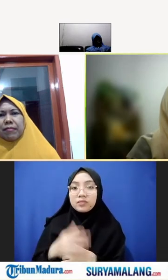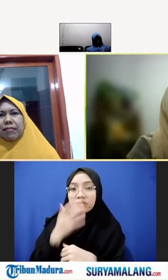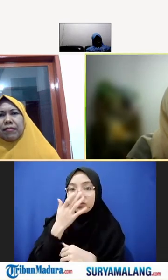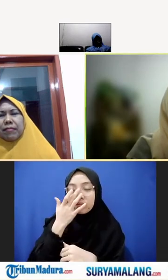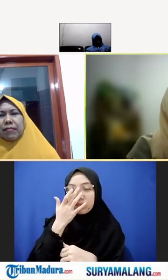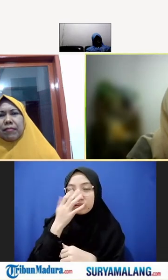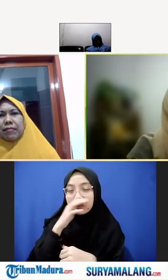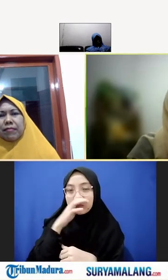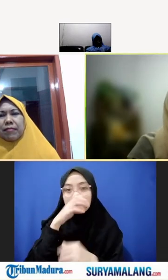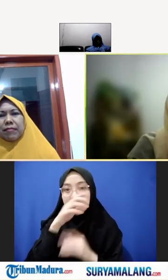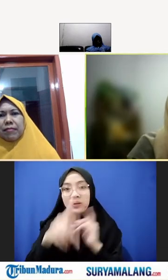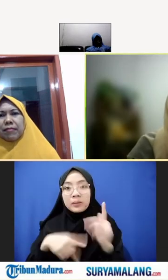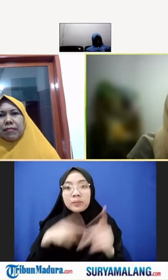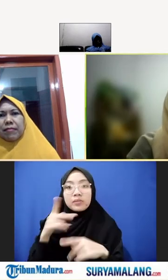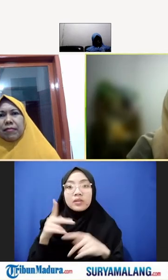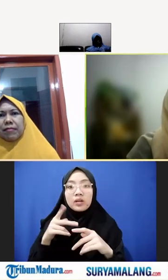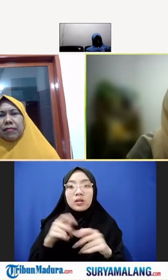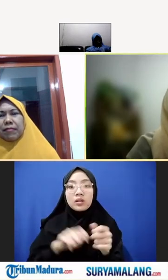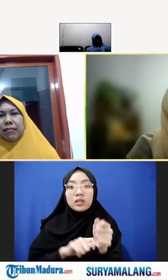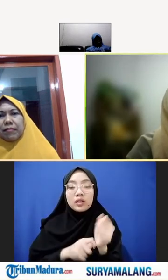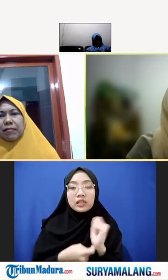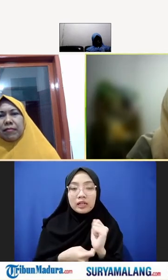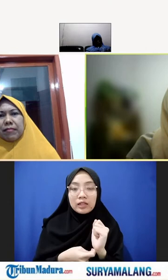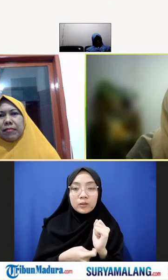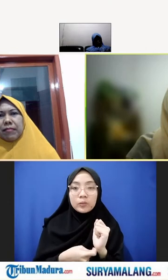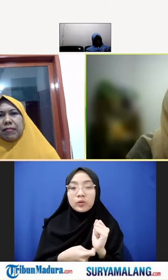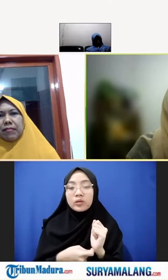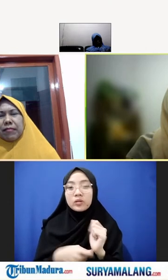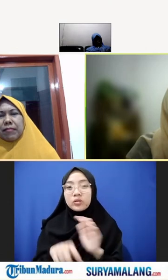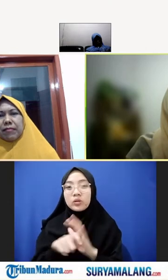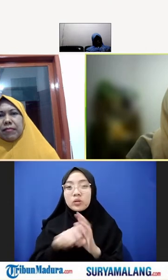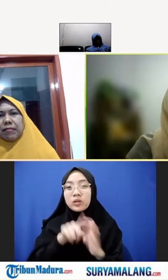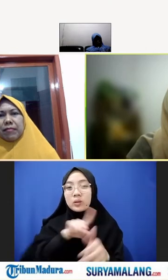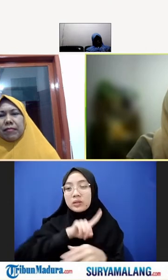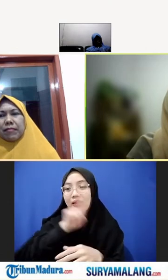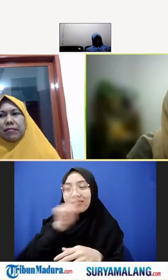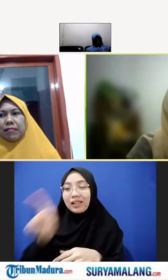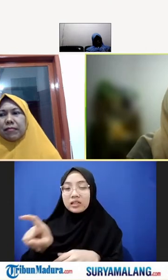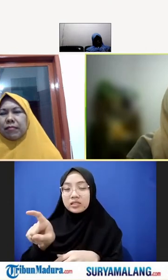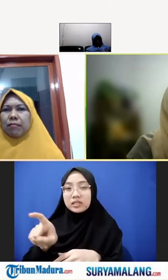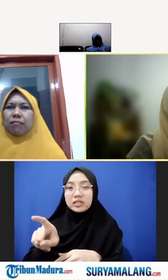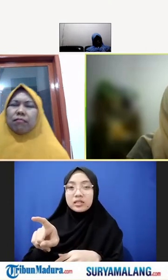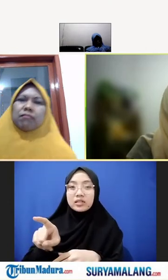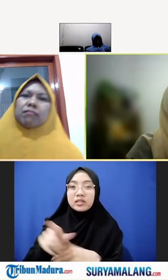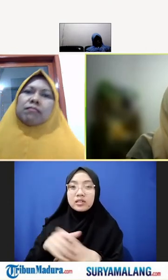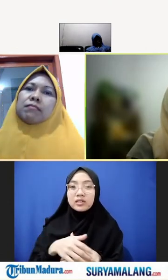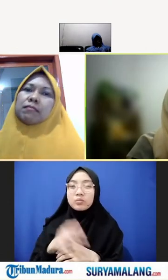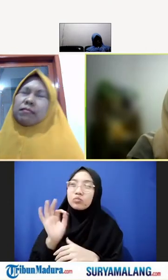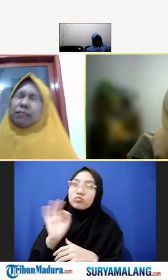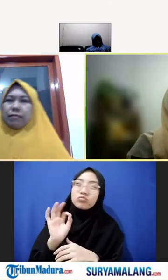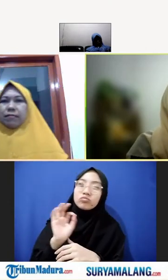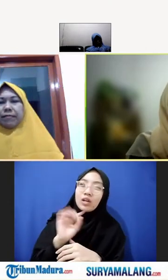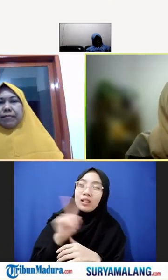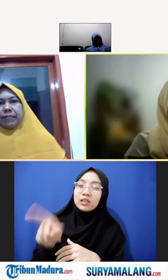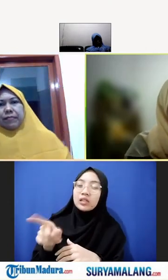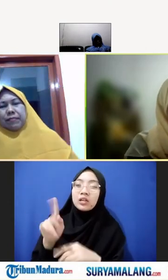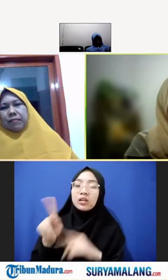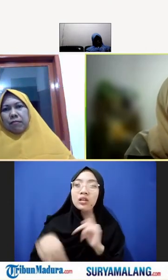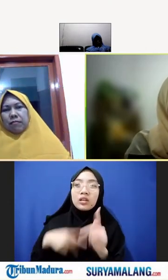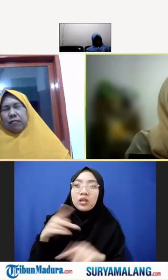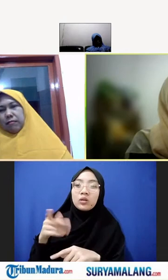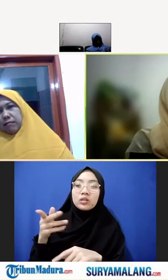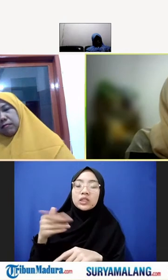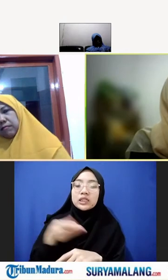Kalau secara reseptifnya, kalau cuman ditanyain, bukan ditanyain, kalau kita